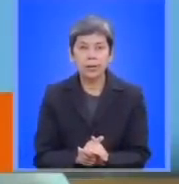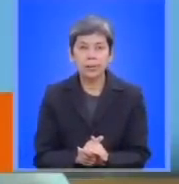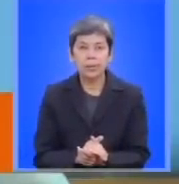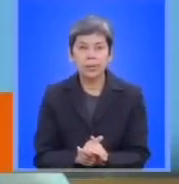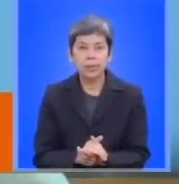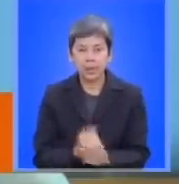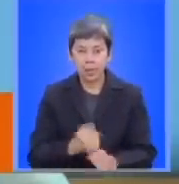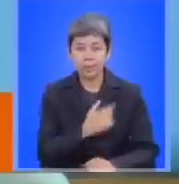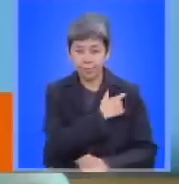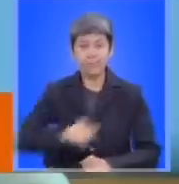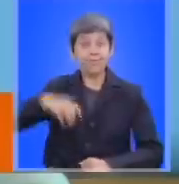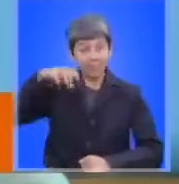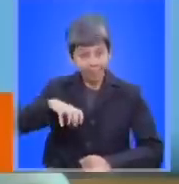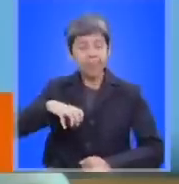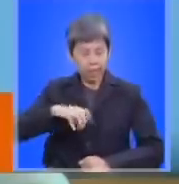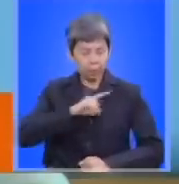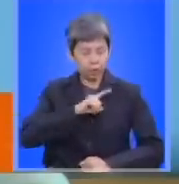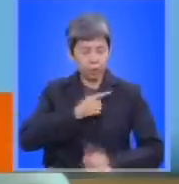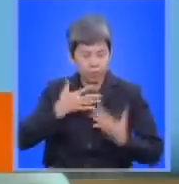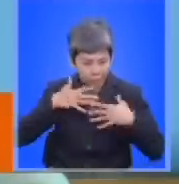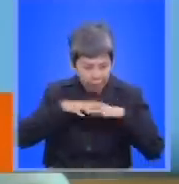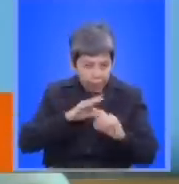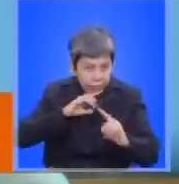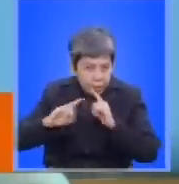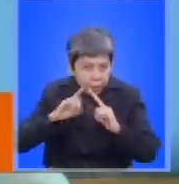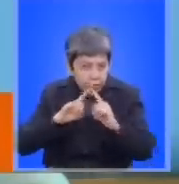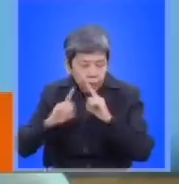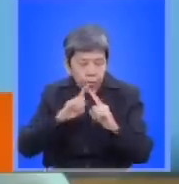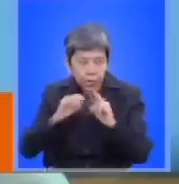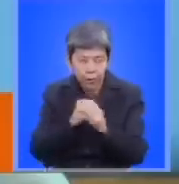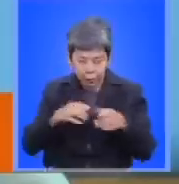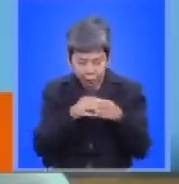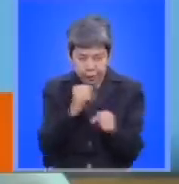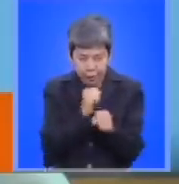สำนักพระราชวังก็ได้มีการประสานกับทีม